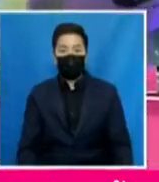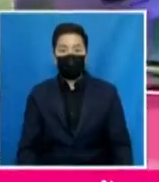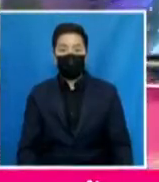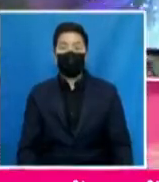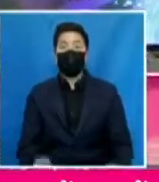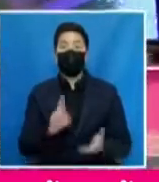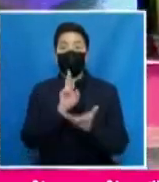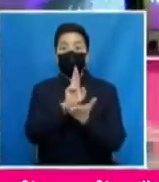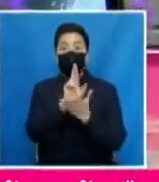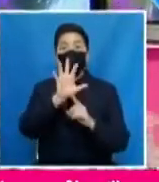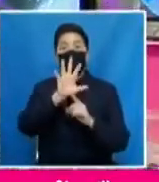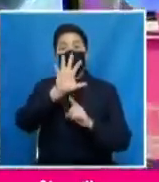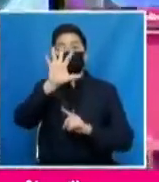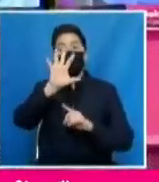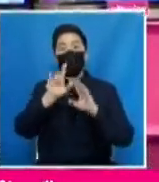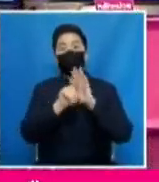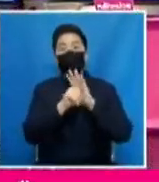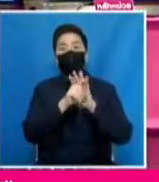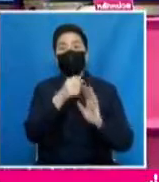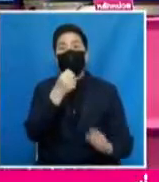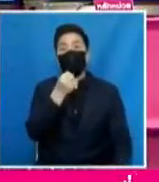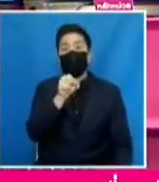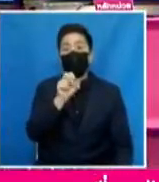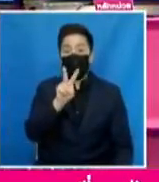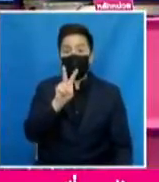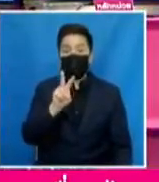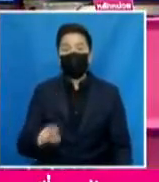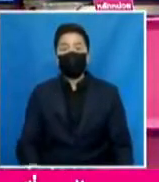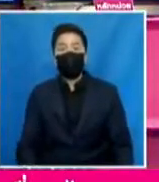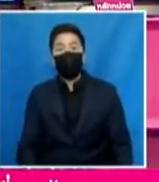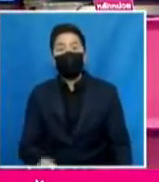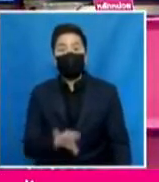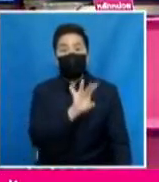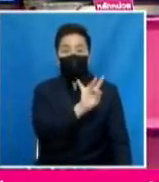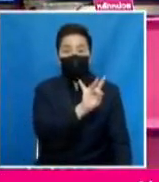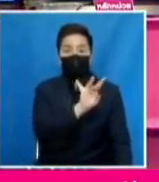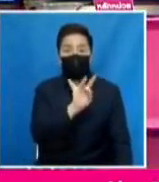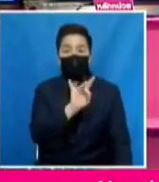อันดับที่5หมุนครั้งที่12เลขที่ออก